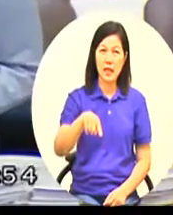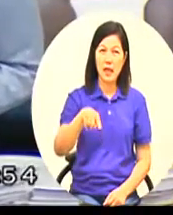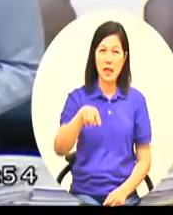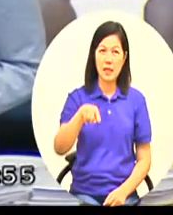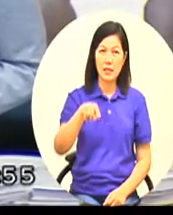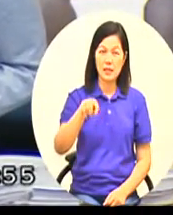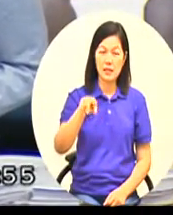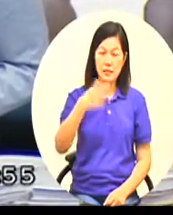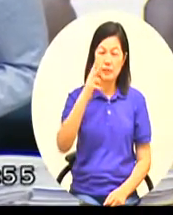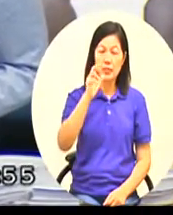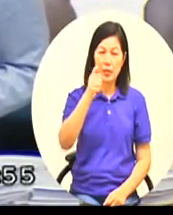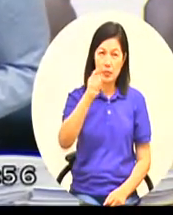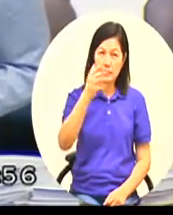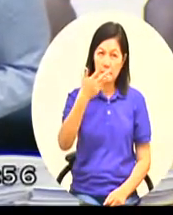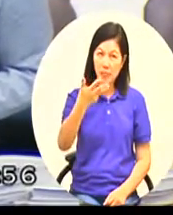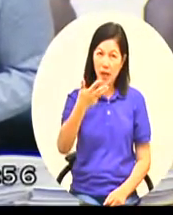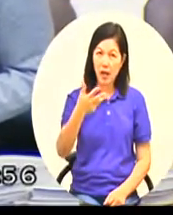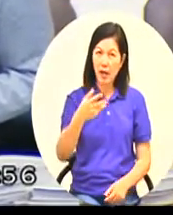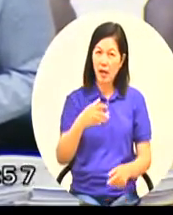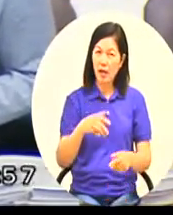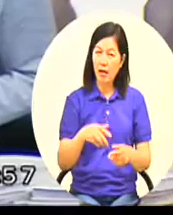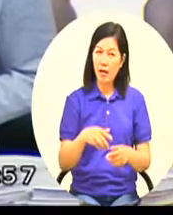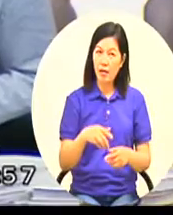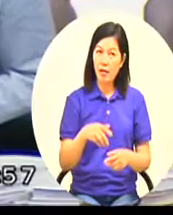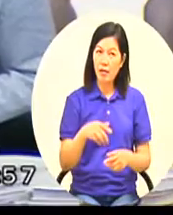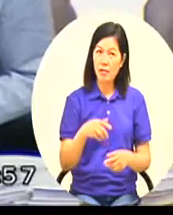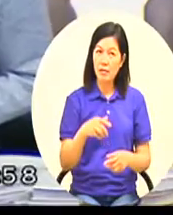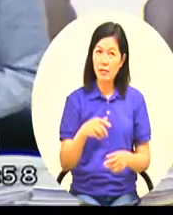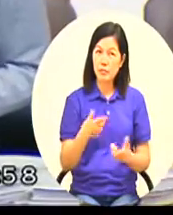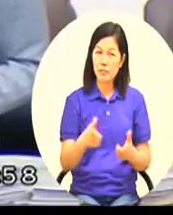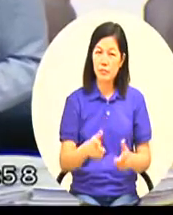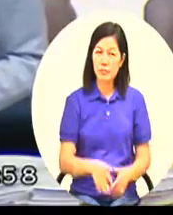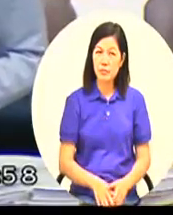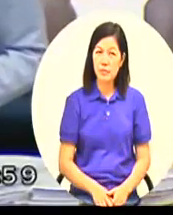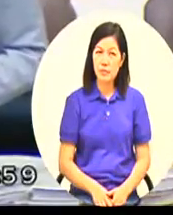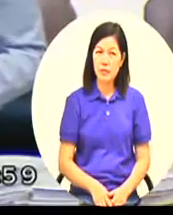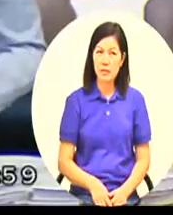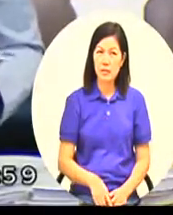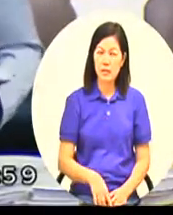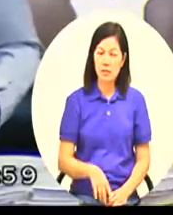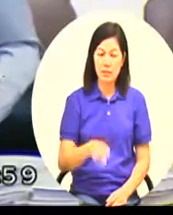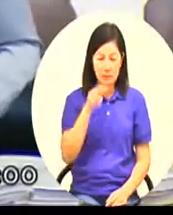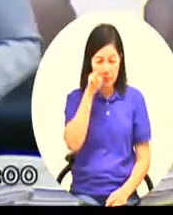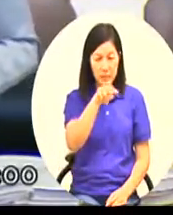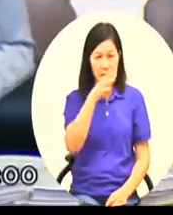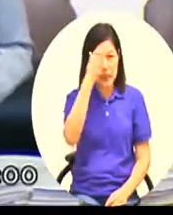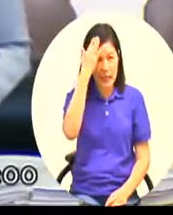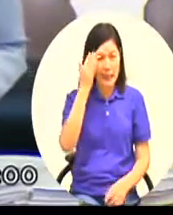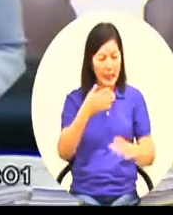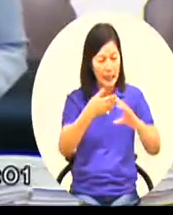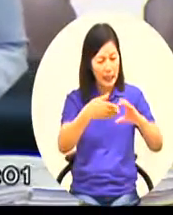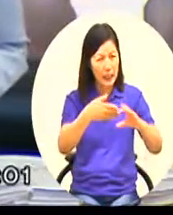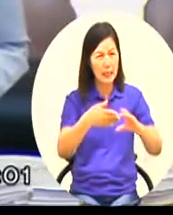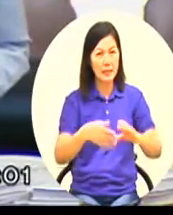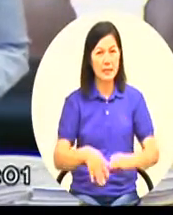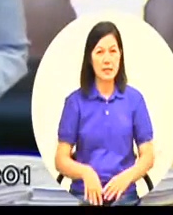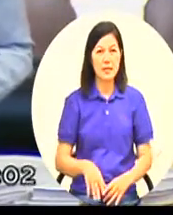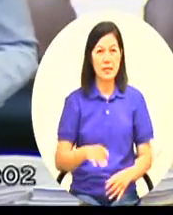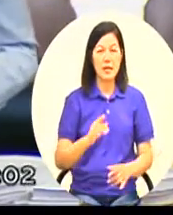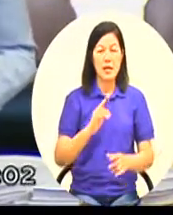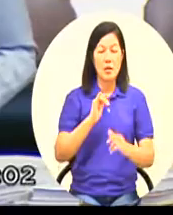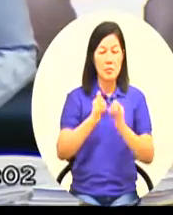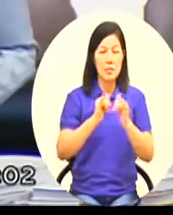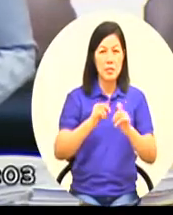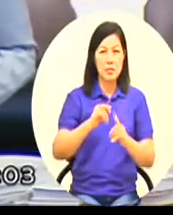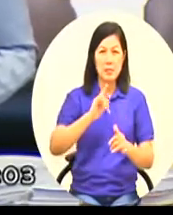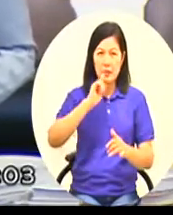11,758支？因为咱会当看到的，就是几乎都是黑画面。那民众也常来服务处陈情，说